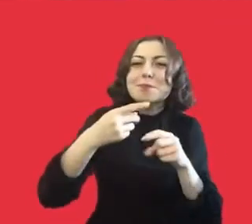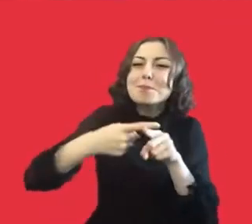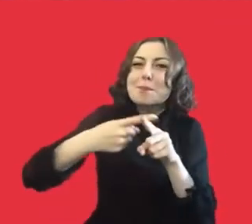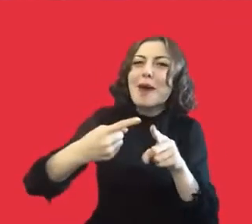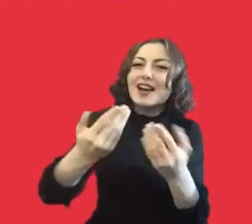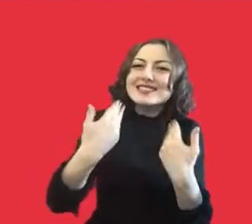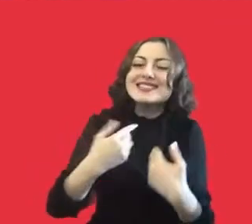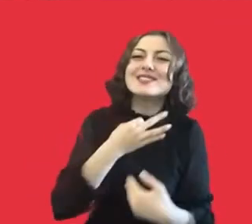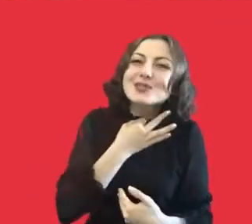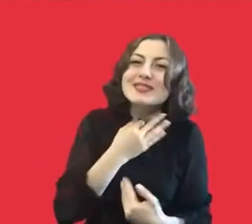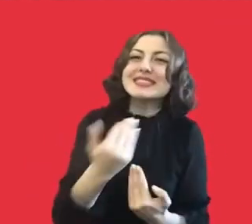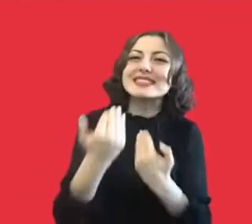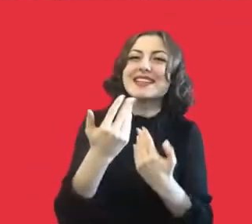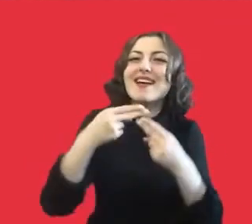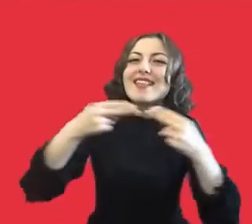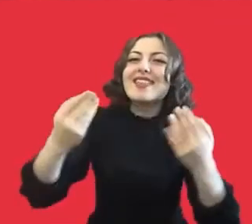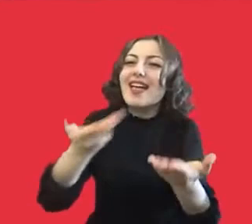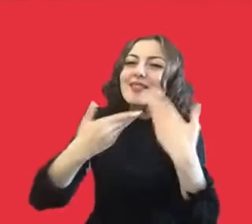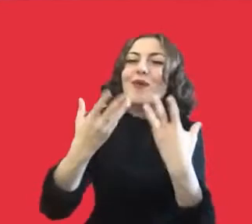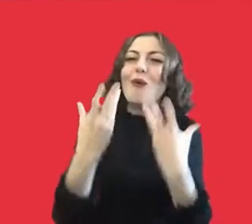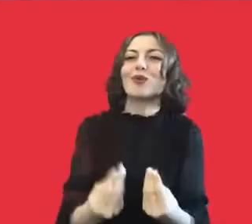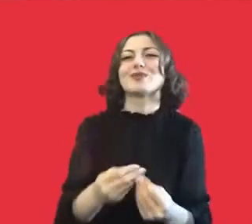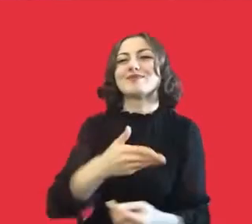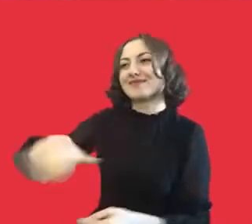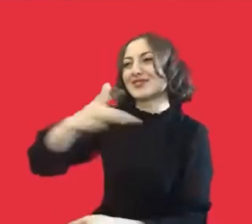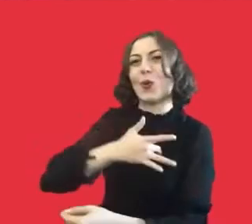Diğer gönüllülere de, gönüllü adaylara da ilham olması açısından.